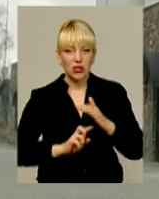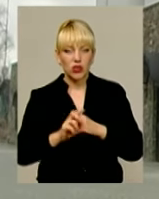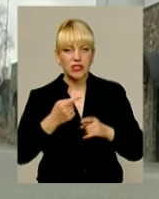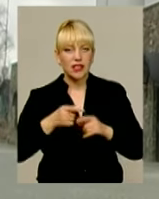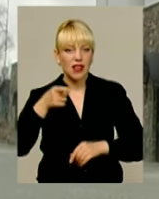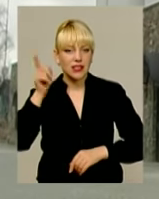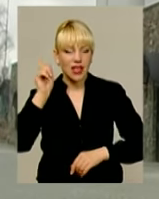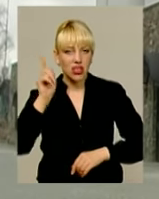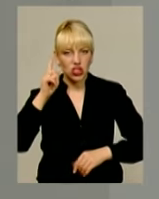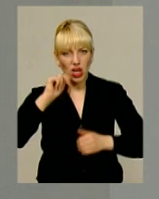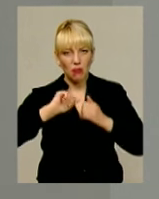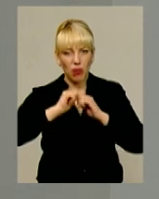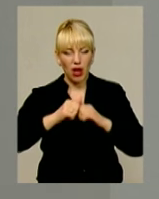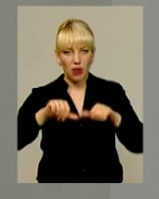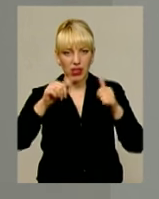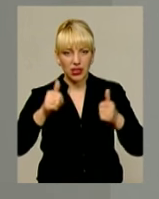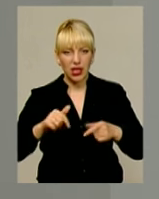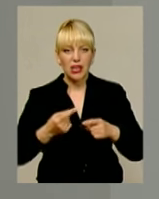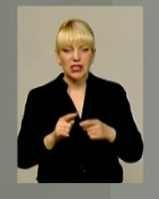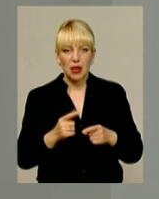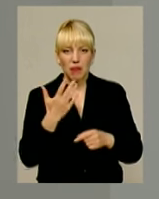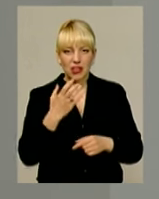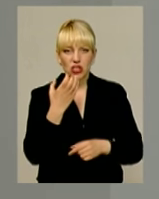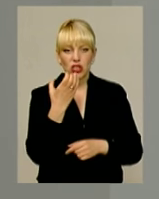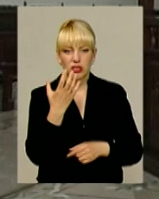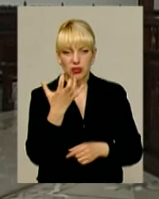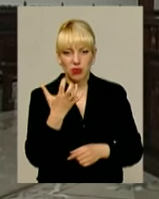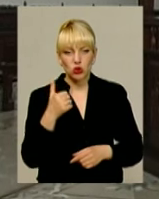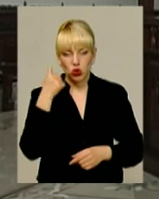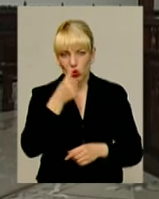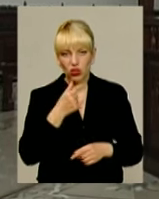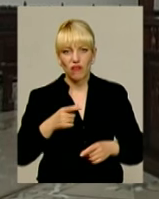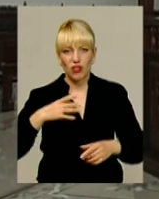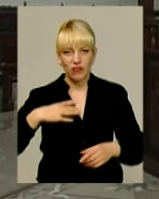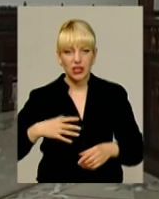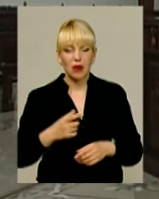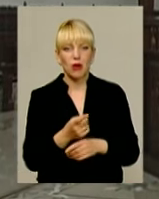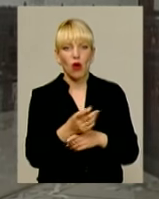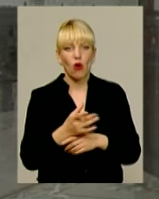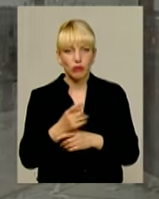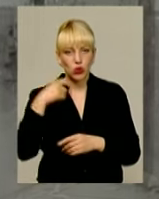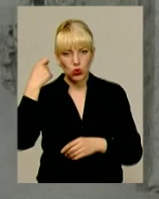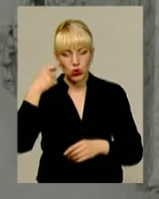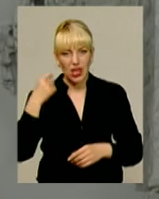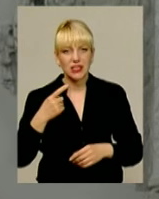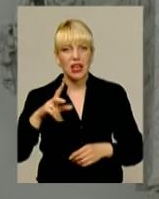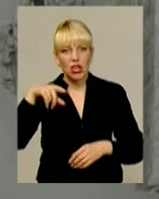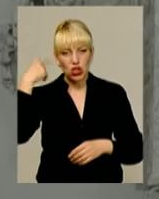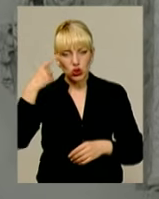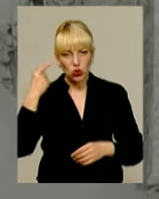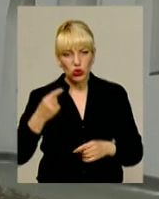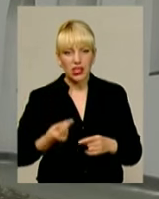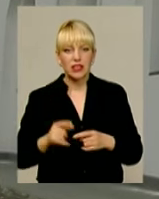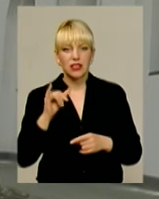культових пам'яток Сатанова. За п'ять століття споруда витримала й обстріли турецьких гармат, і штурми козацького війська, і навіть бомбардування